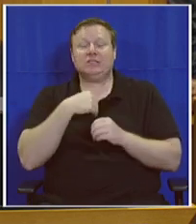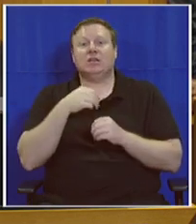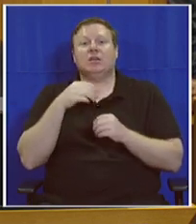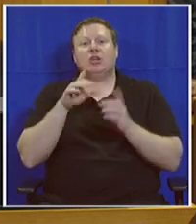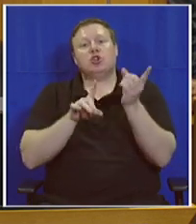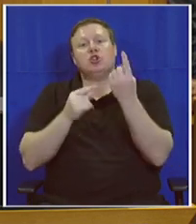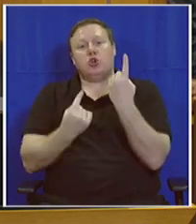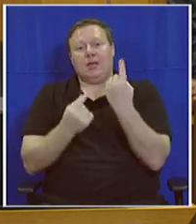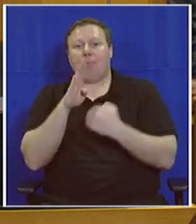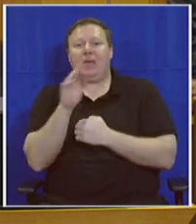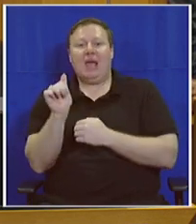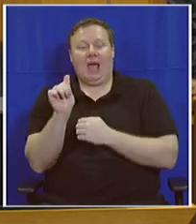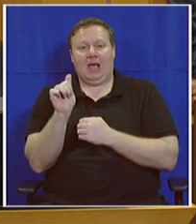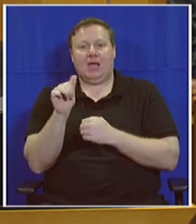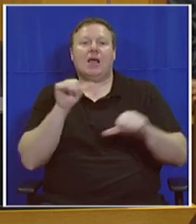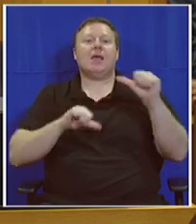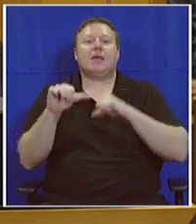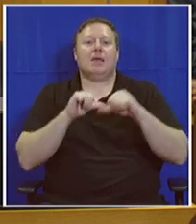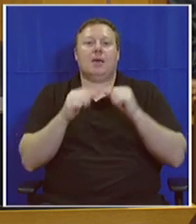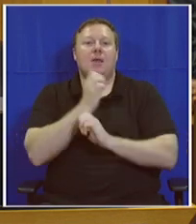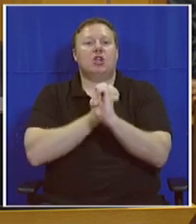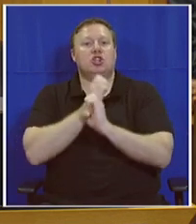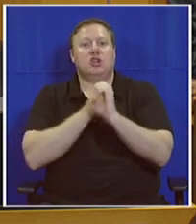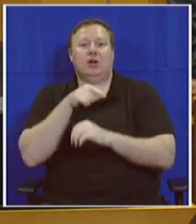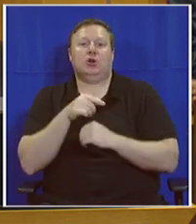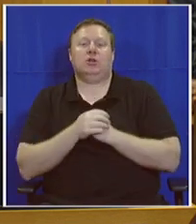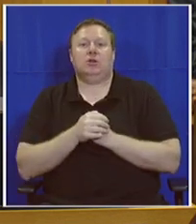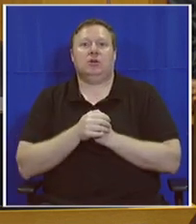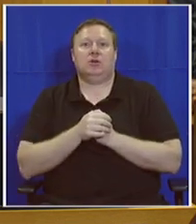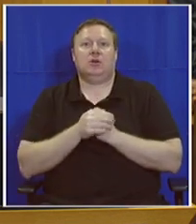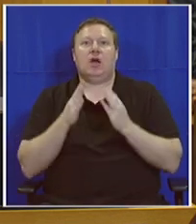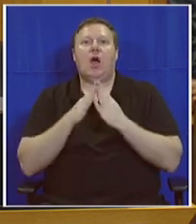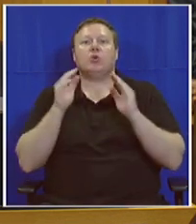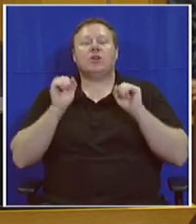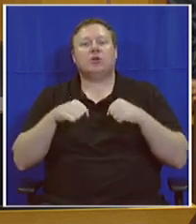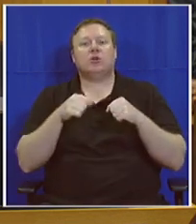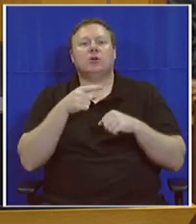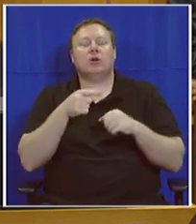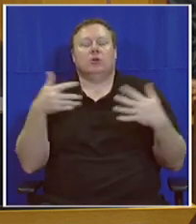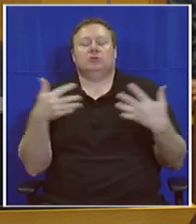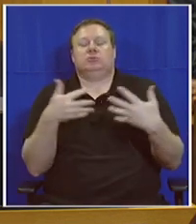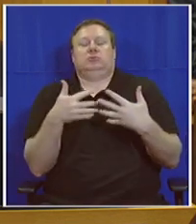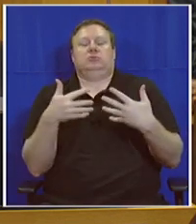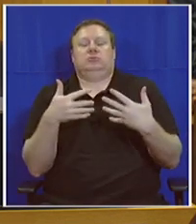okukusweleka kukaNkosazana uhlongwa kothuse kakhulu wonke umzi walila awathula